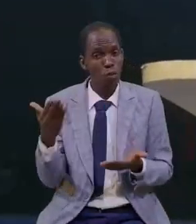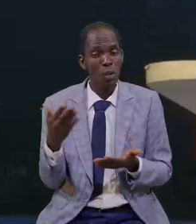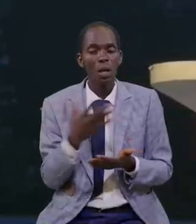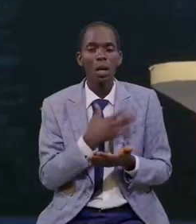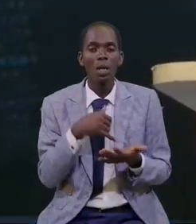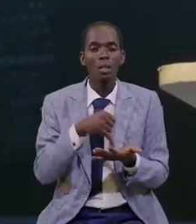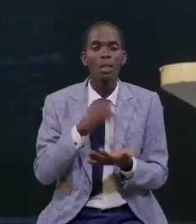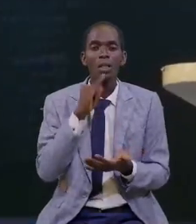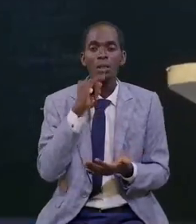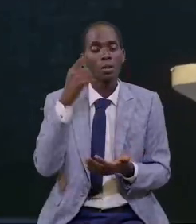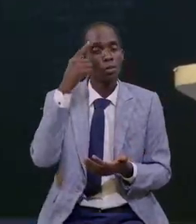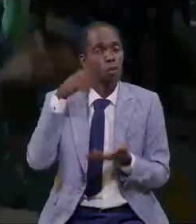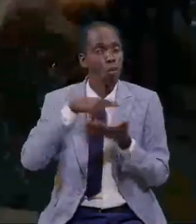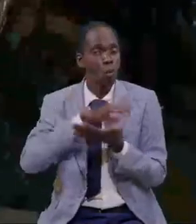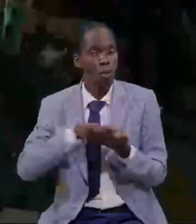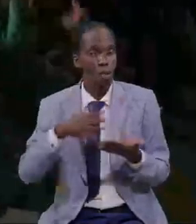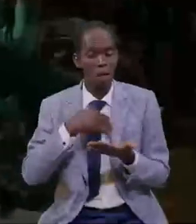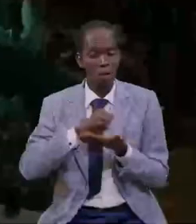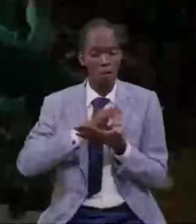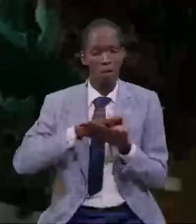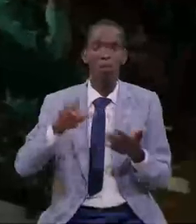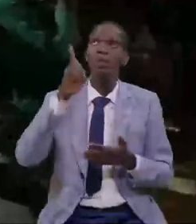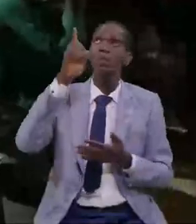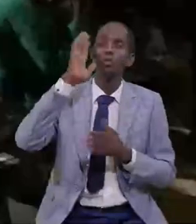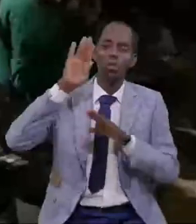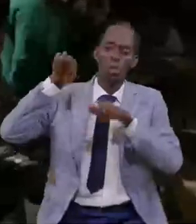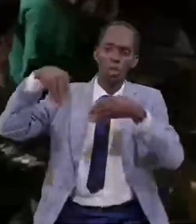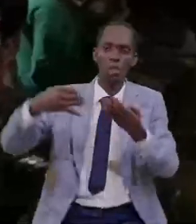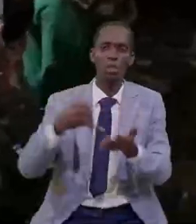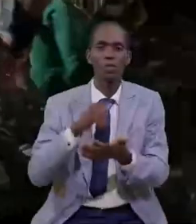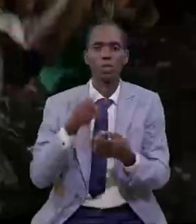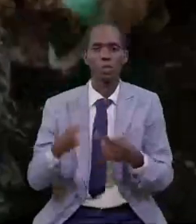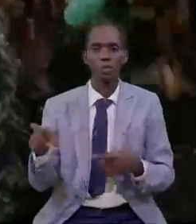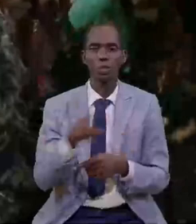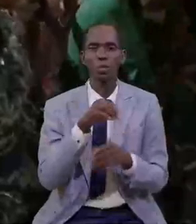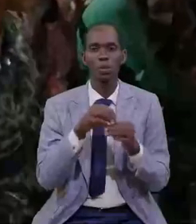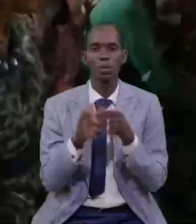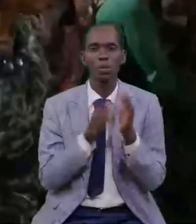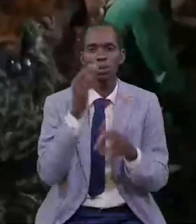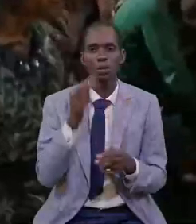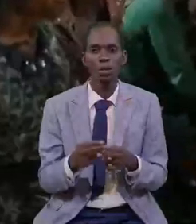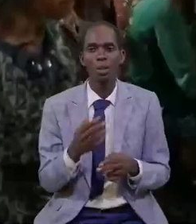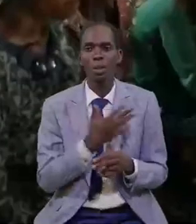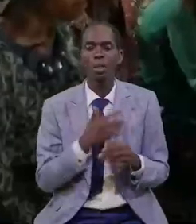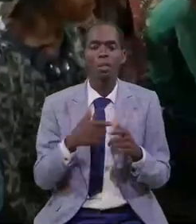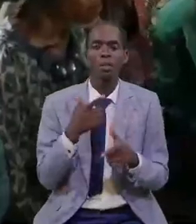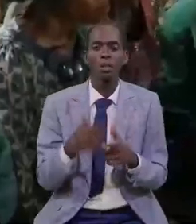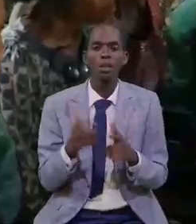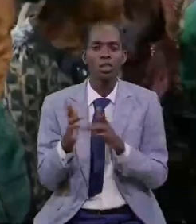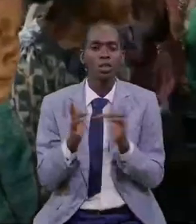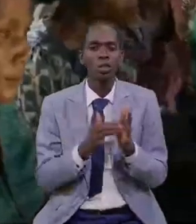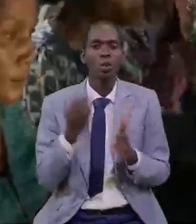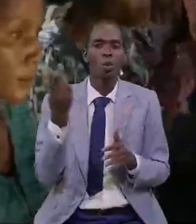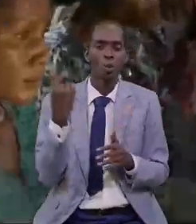sanctification il te la donnera ce soir au nom de Jésus ensuite jésus-chist était sur le point de